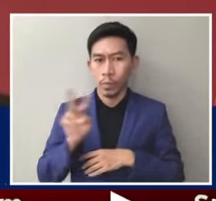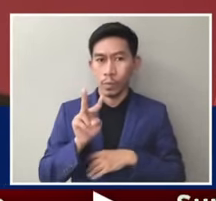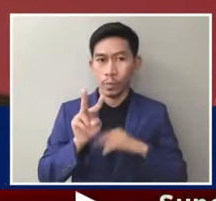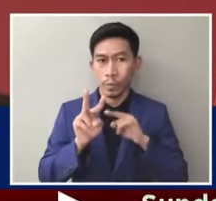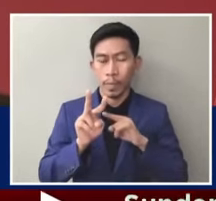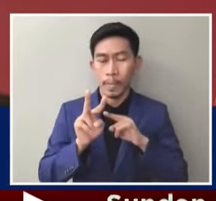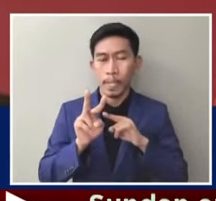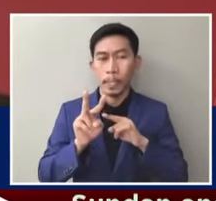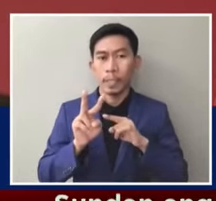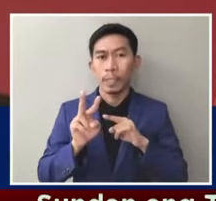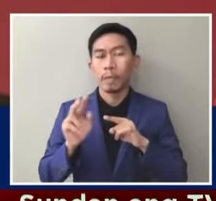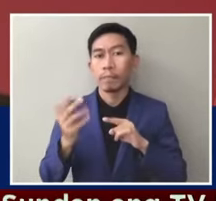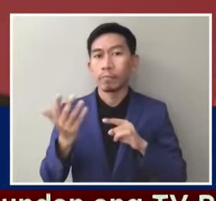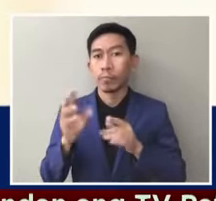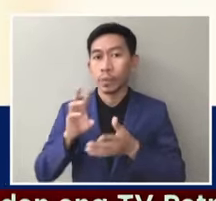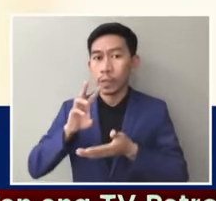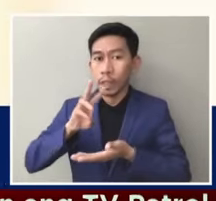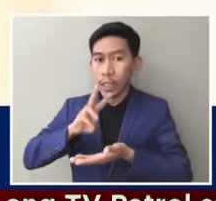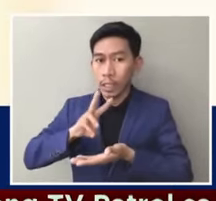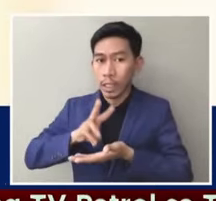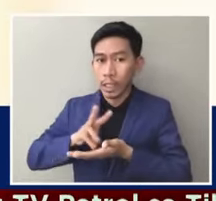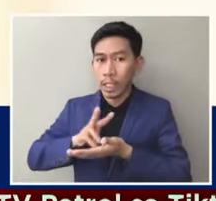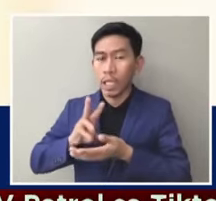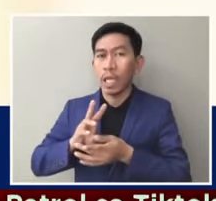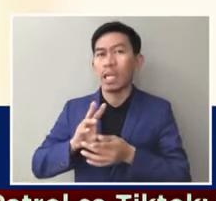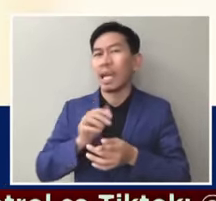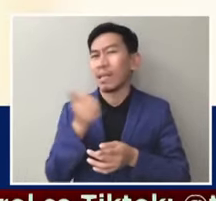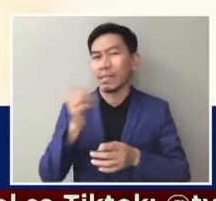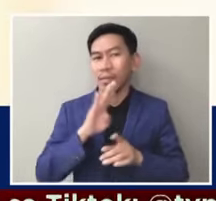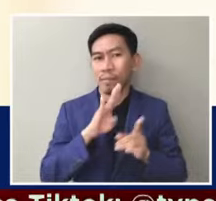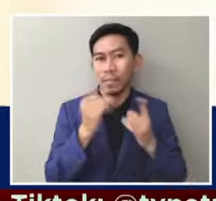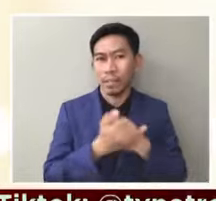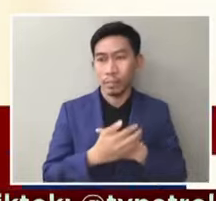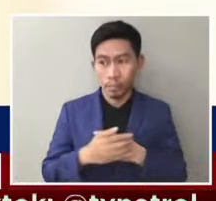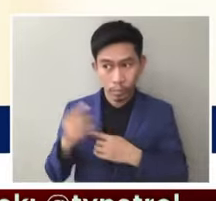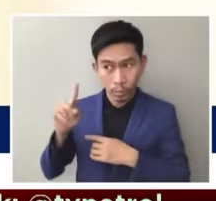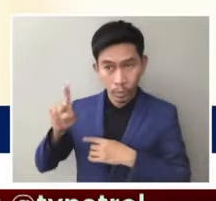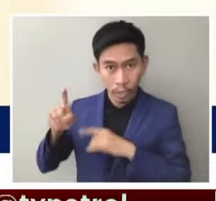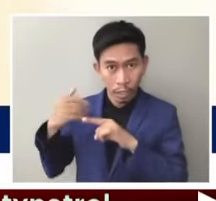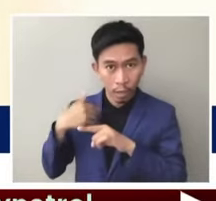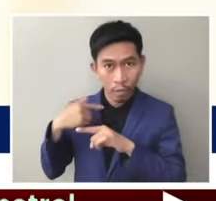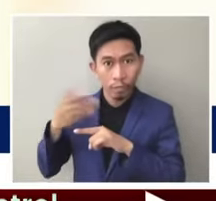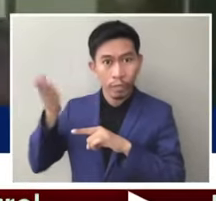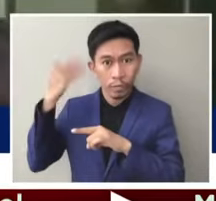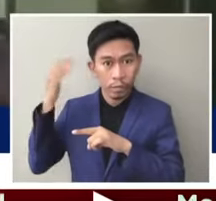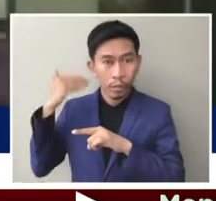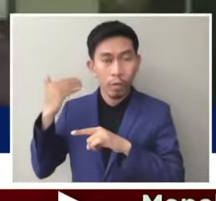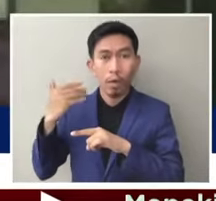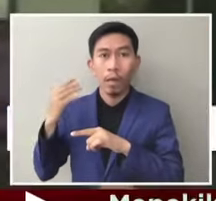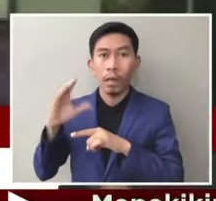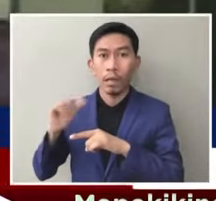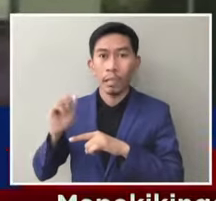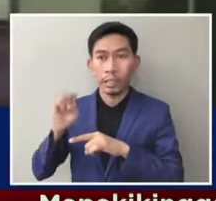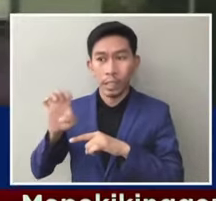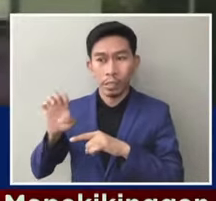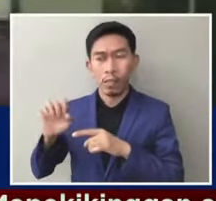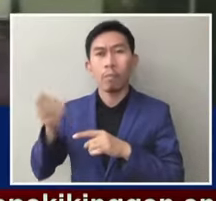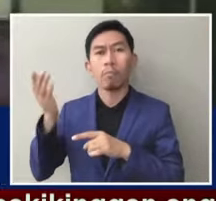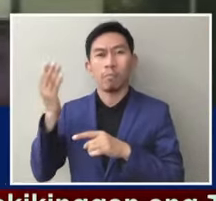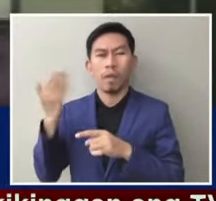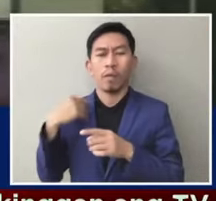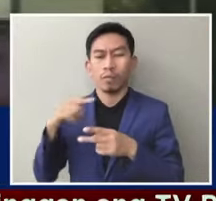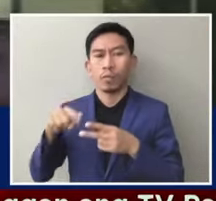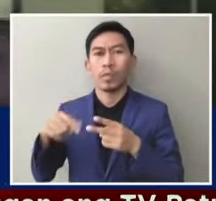December 8, 2022 sa area naman ng Barangay Basra. Meron ka ng kaso dati? Gambling po at saka atin. Ayon sa